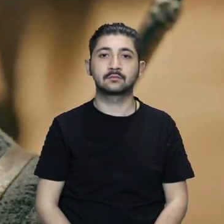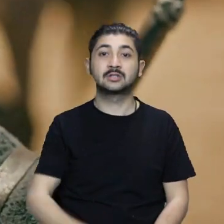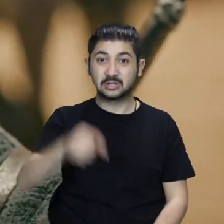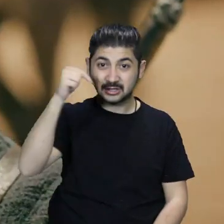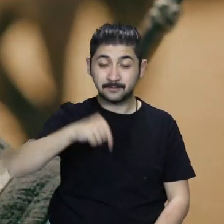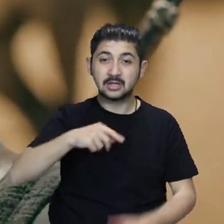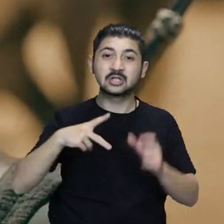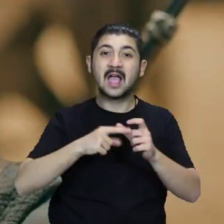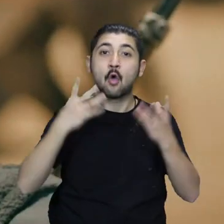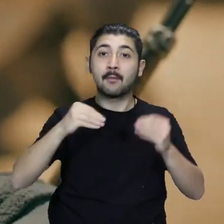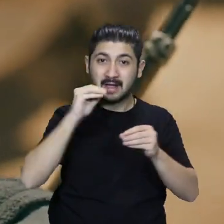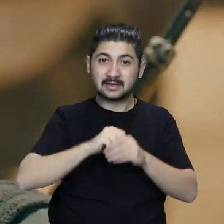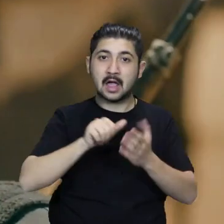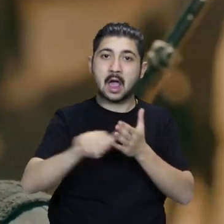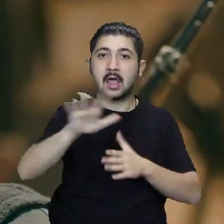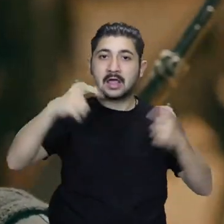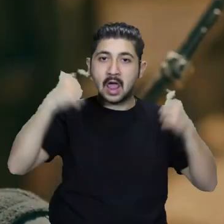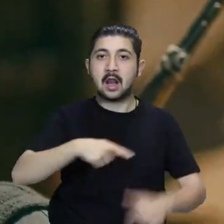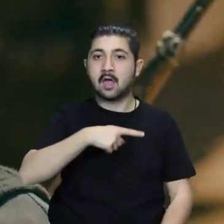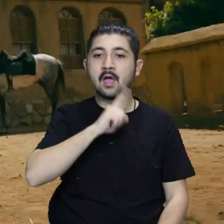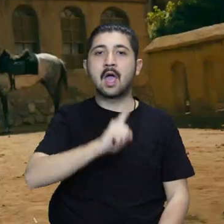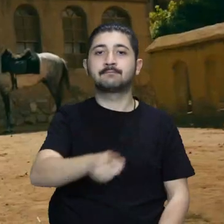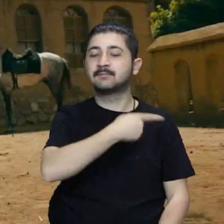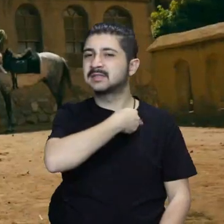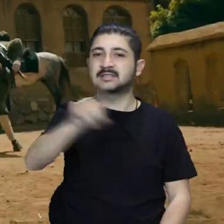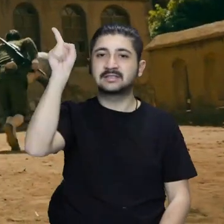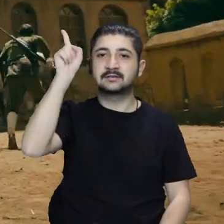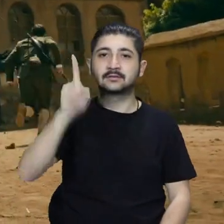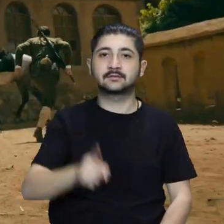Şimdi şehadet için herkes yerine. Marş marş.